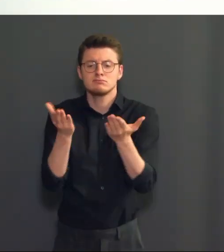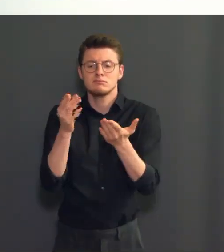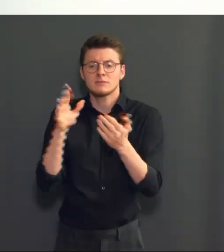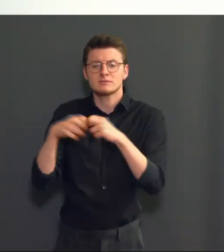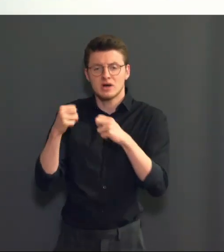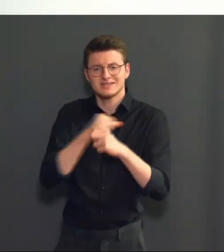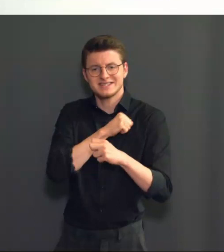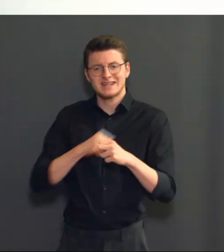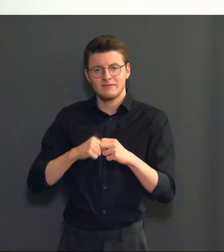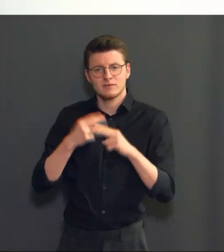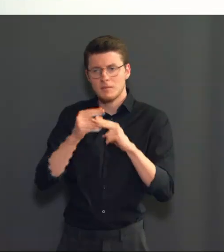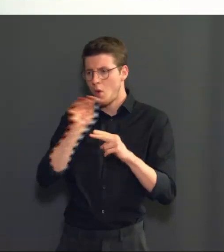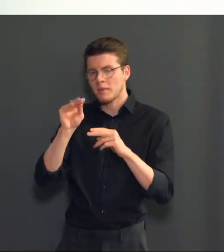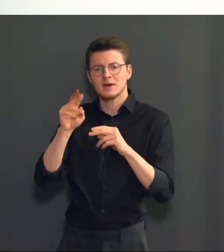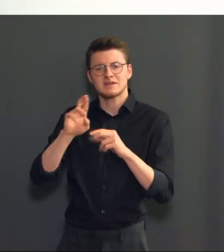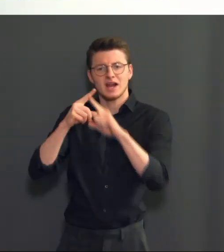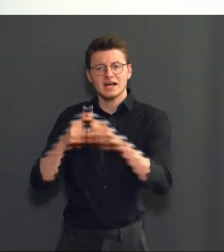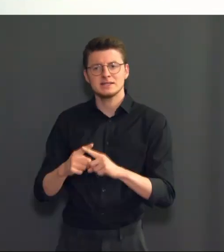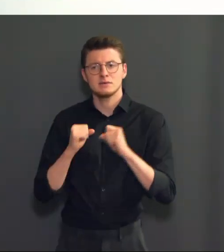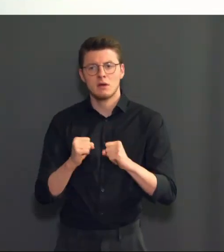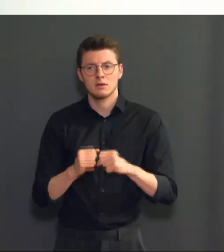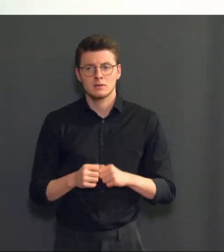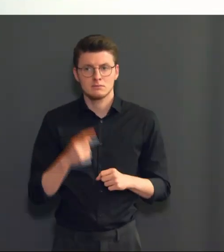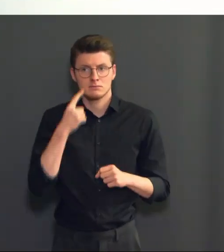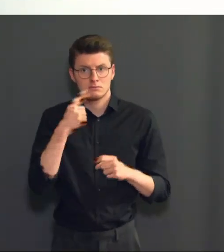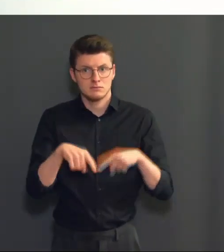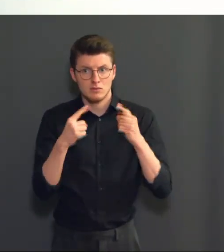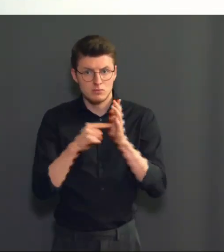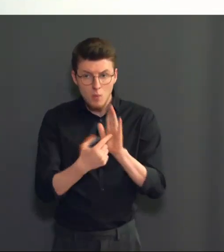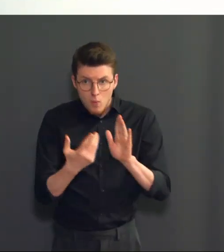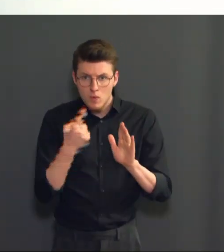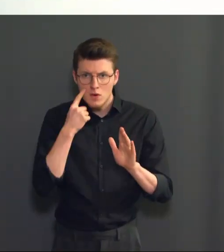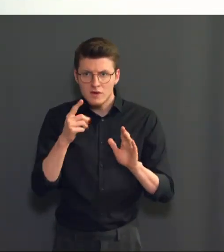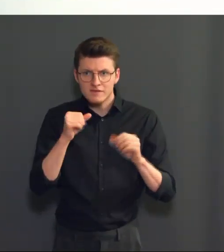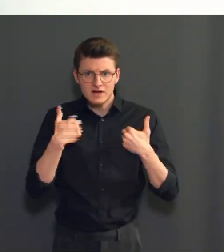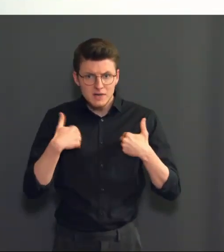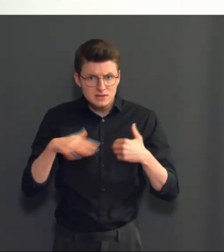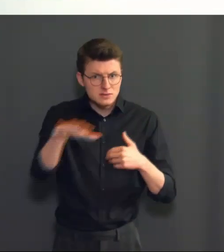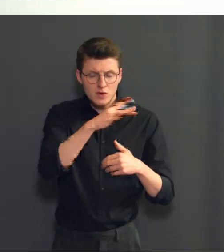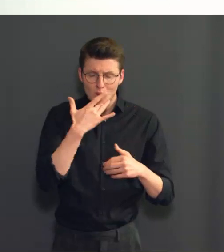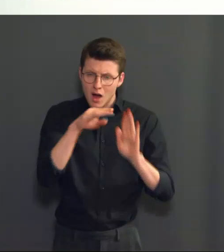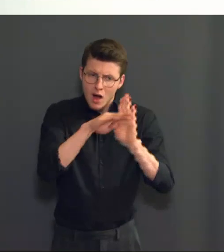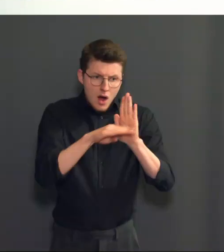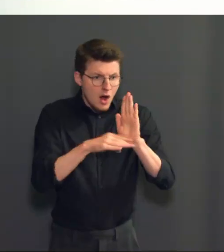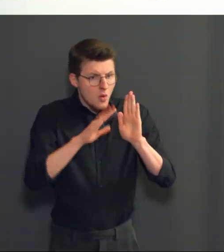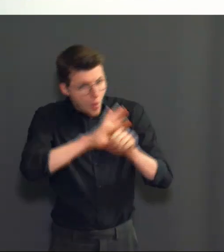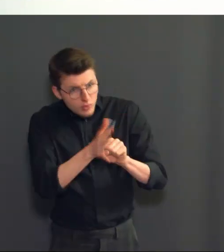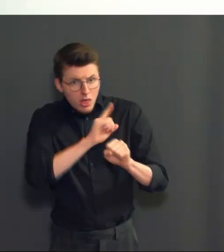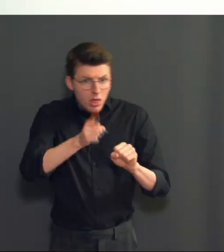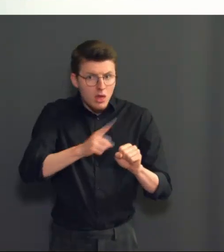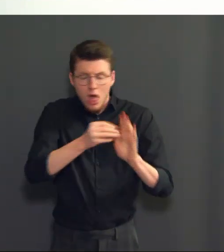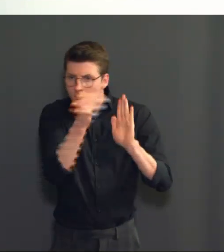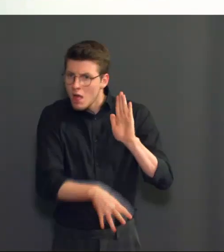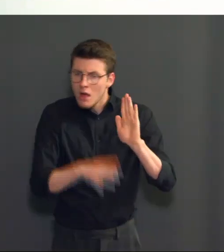Dit alles wijst erop dat velen van ons snakken naar het einde van de huidige beperkingen, die zo'n grote impact hebben op